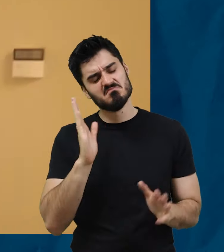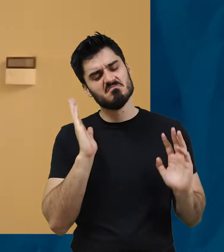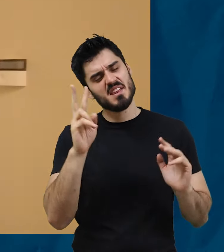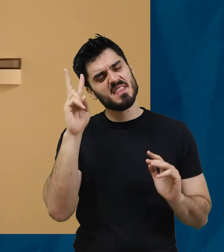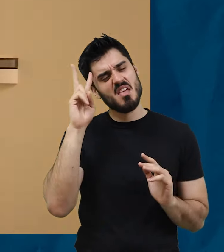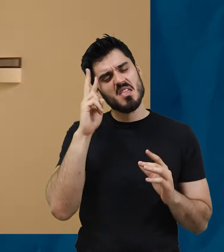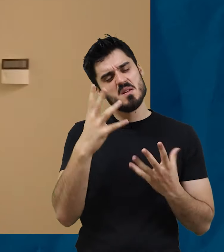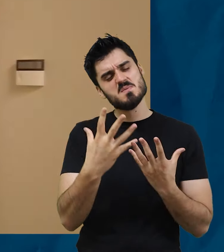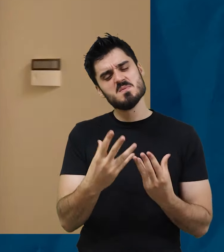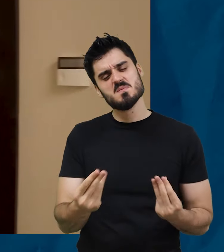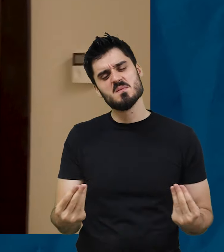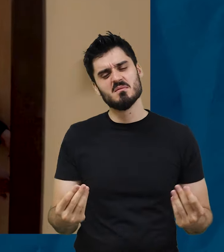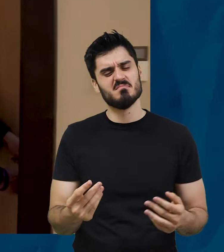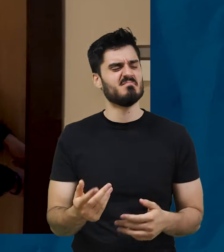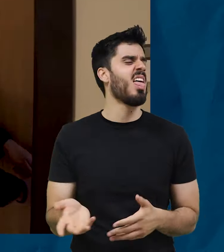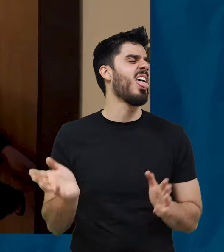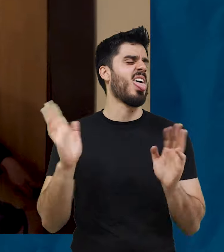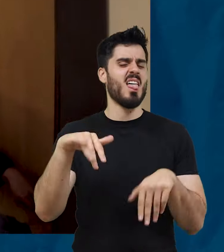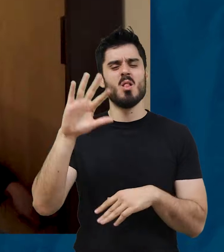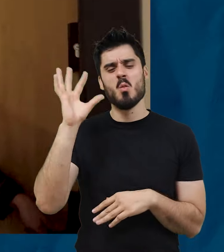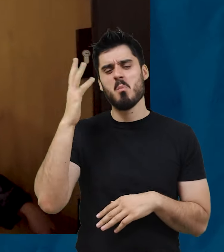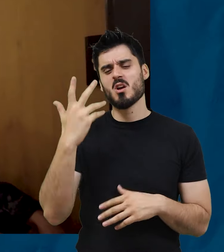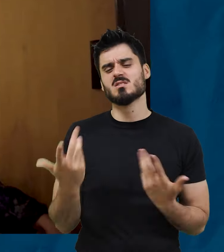Два дена home office. Глупости.